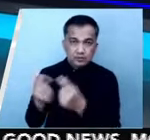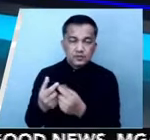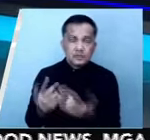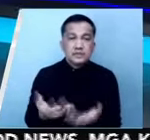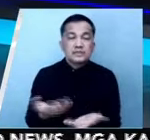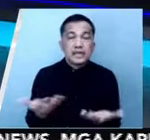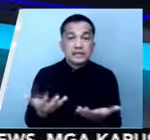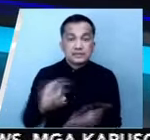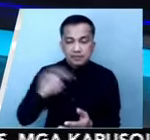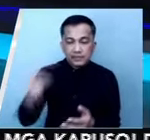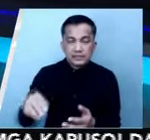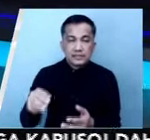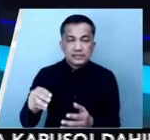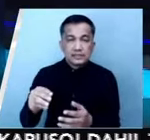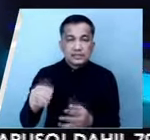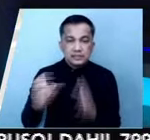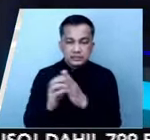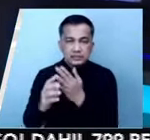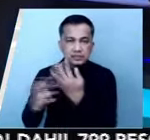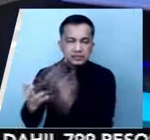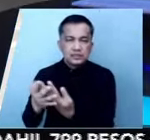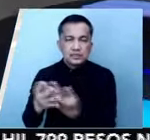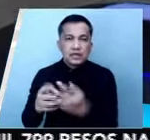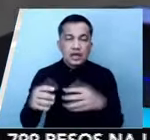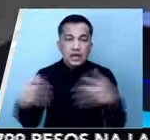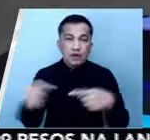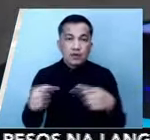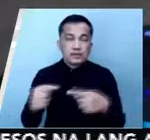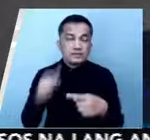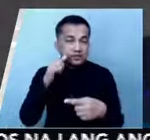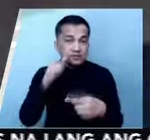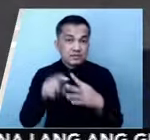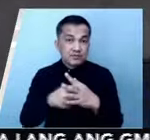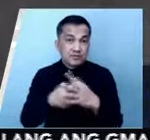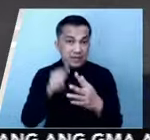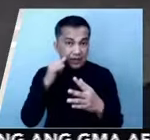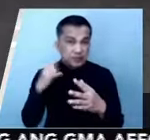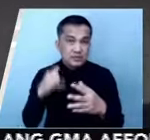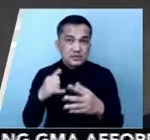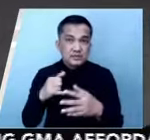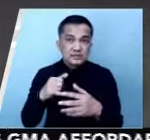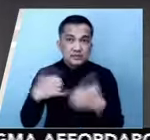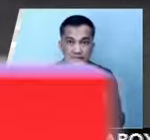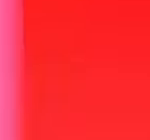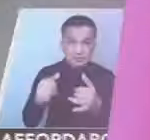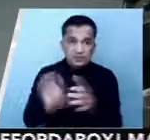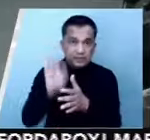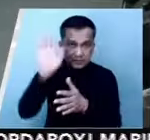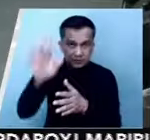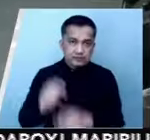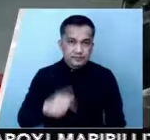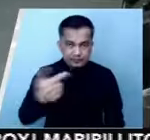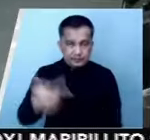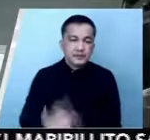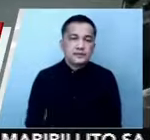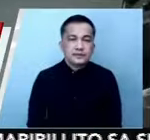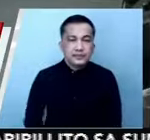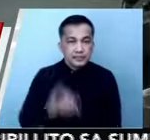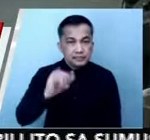kahapon sa gitna ng laro ng basketball. At mula sa Manila, nakatutok live si Jamie Santos. Jamie?